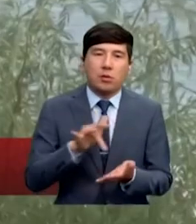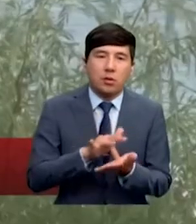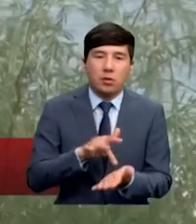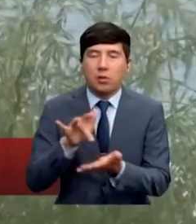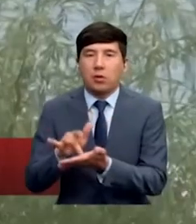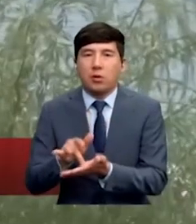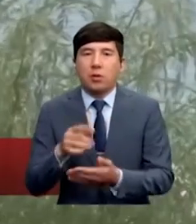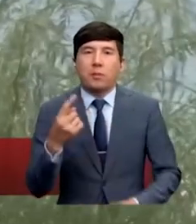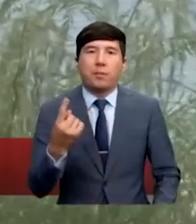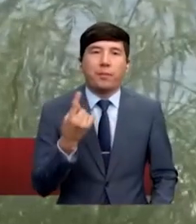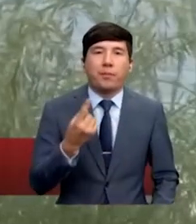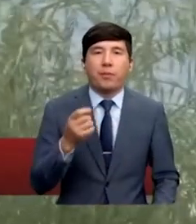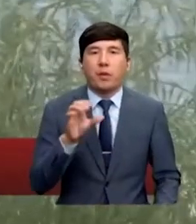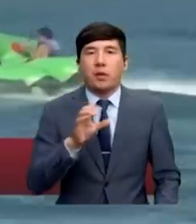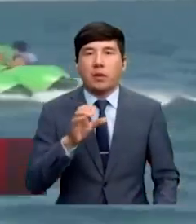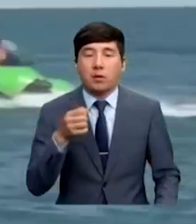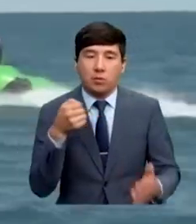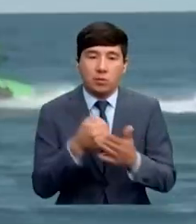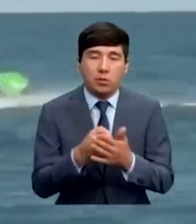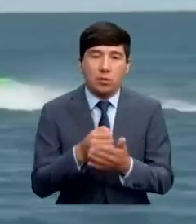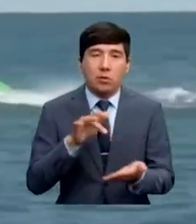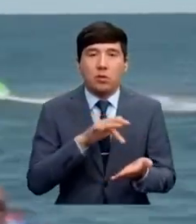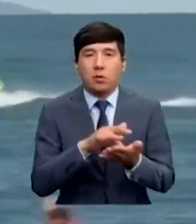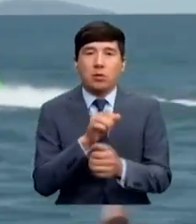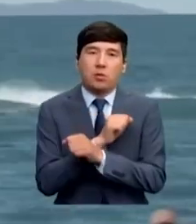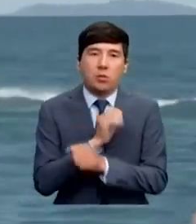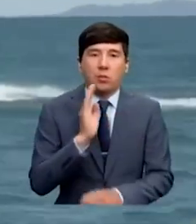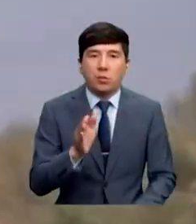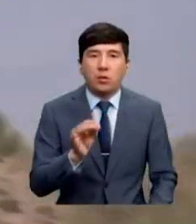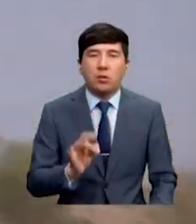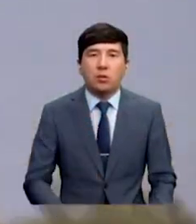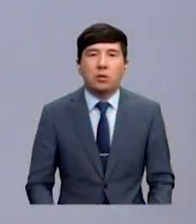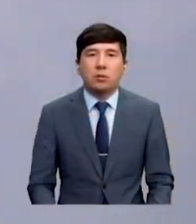1 қыркүйекке дейін демалады. Арай Сүгірбай, Виктор Джигер, Сатамекен, Бизнес арнасы.